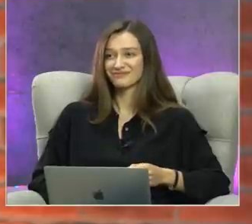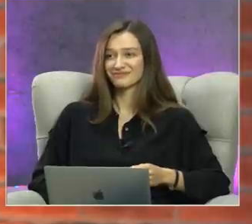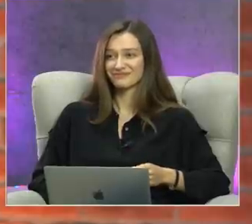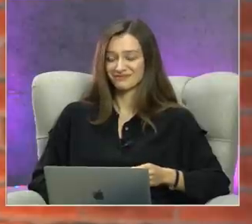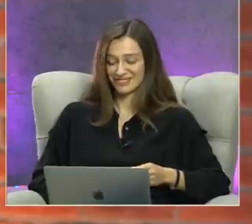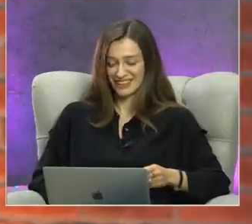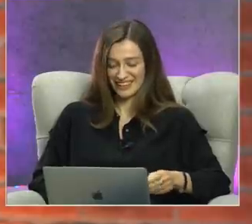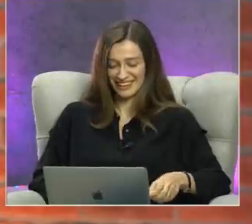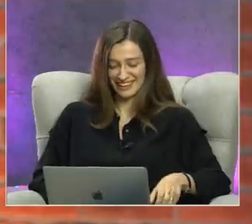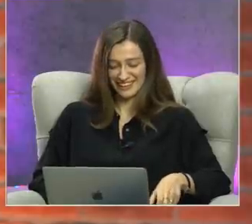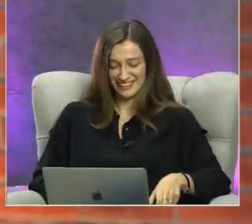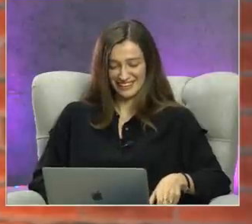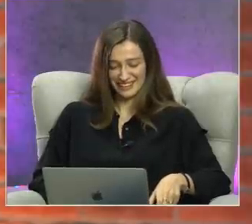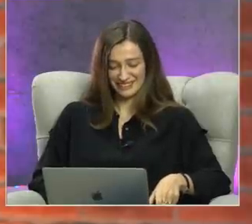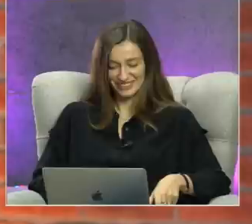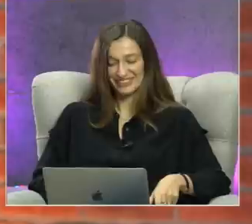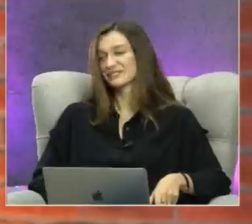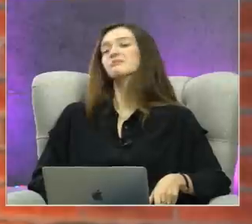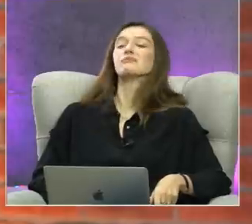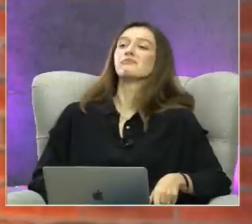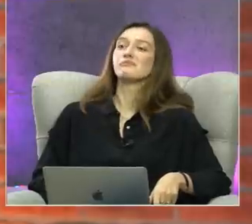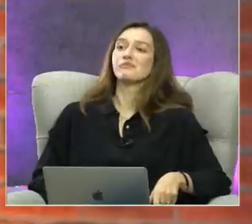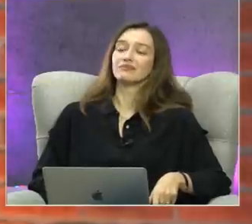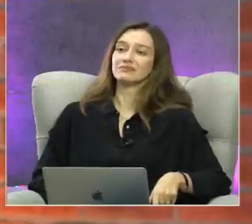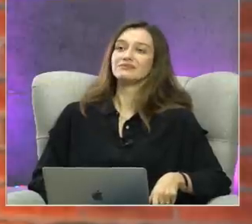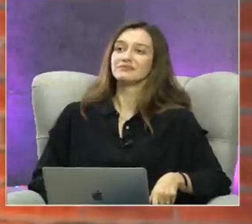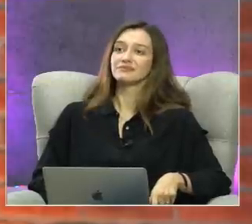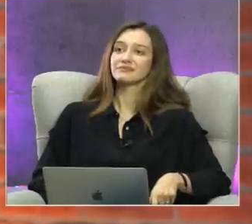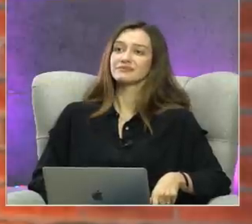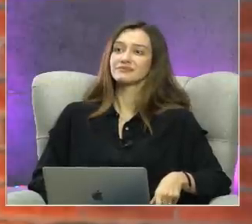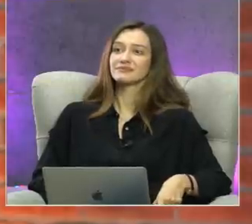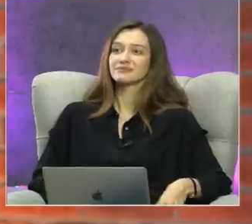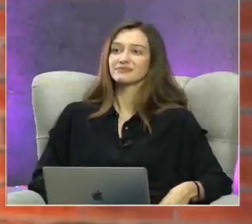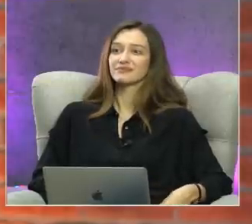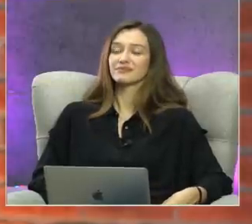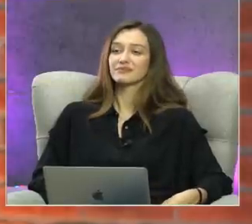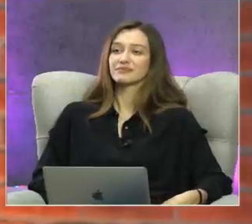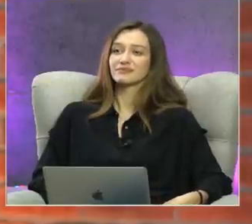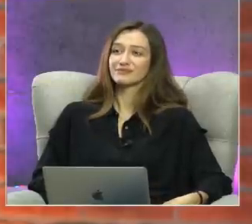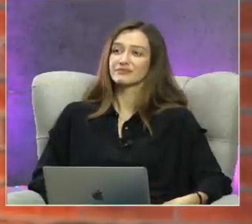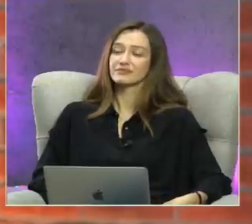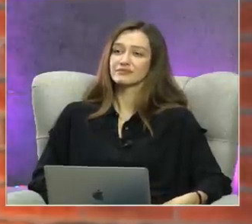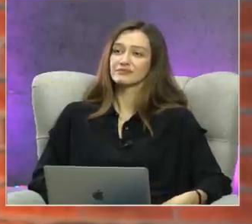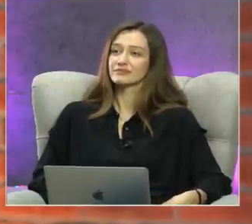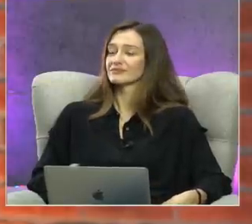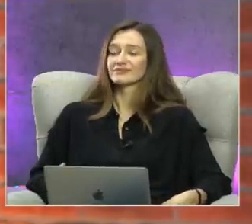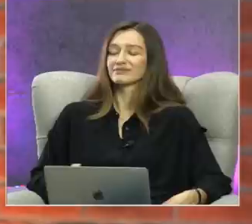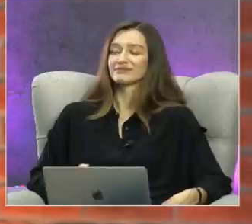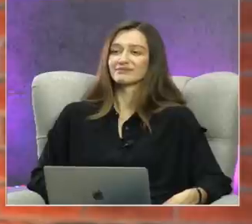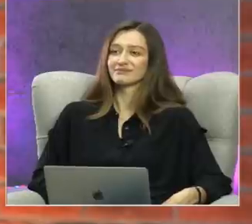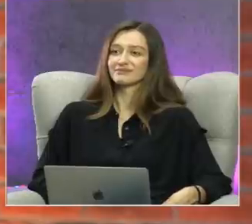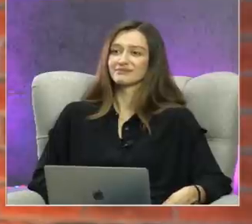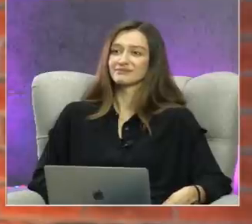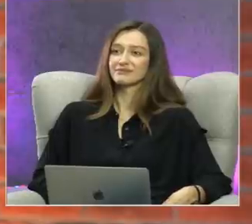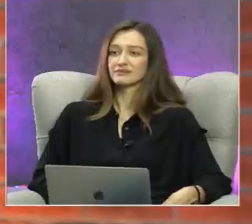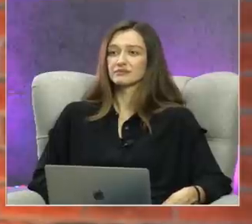Ben mutluyum dedim. Yani varsayılan olarak mesela soru sorulurken bu adamın da kesin bir mutsuzluğu vardır diye. Ama benim için mesela mutluluk öyle bir şey